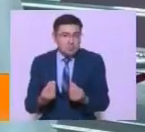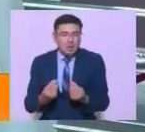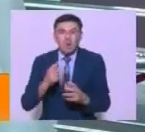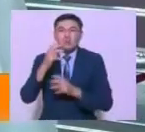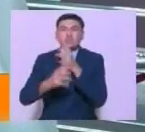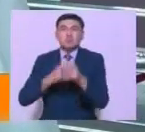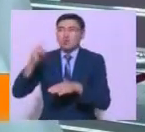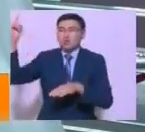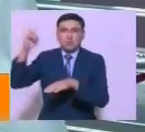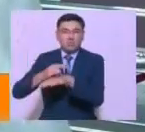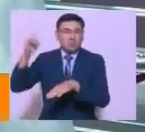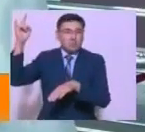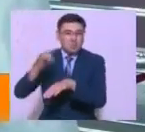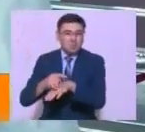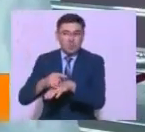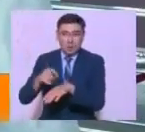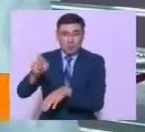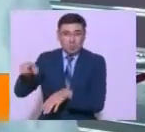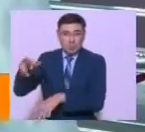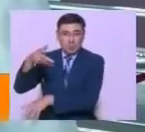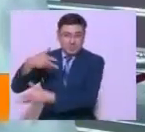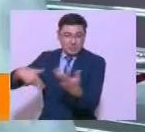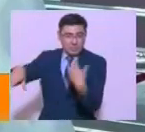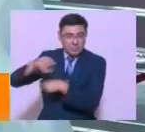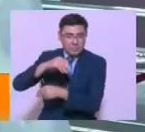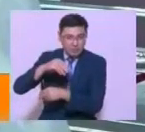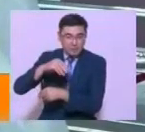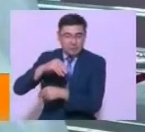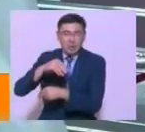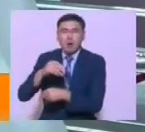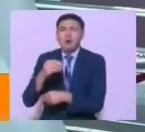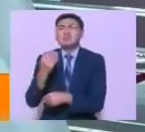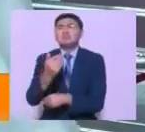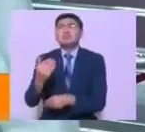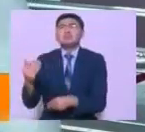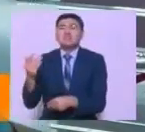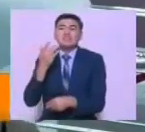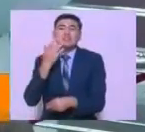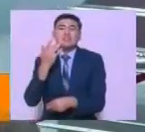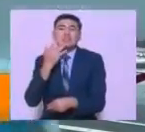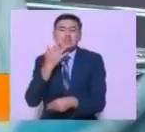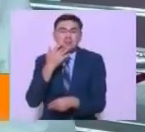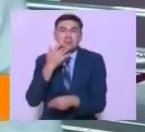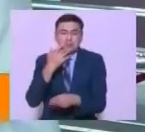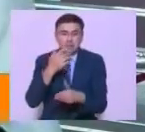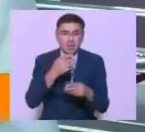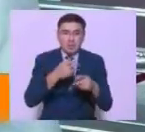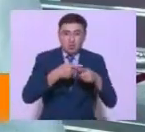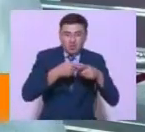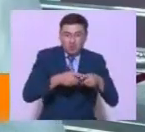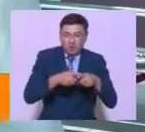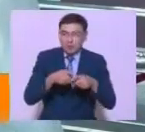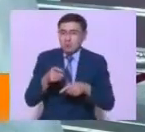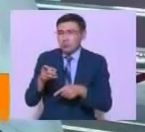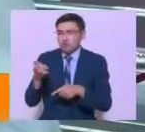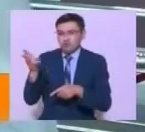халықаралық рейстермен ұшып келген барлық әуе кемелерін тепловизор арқылы күтіп